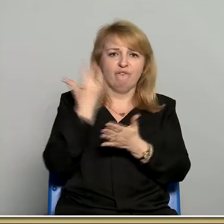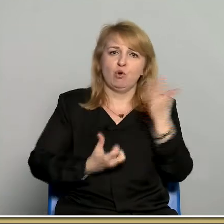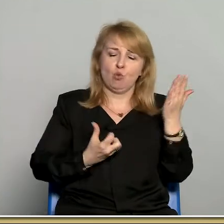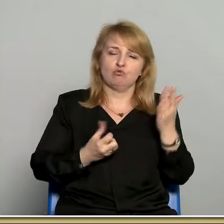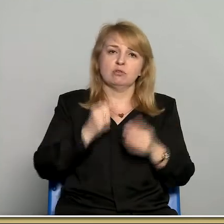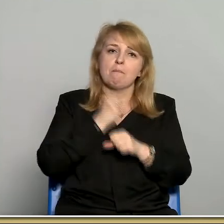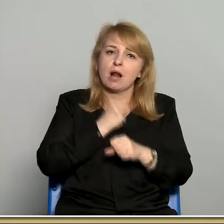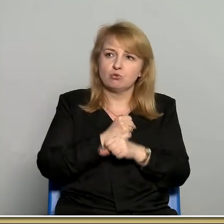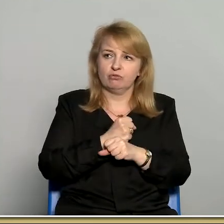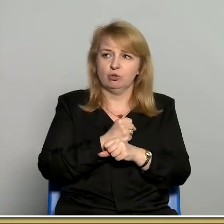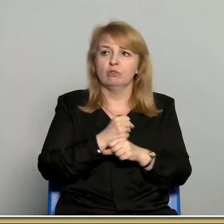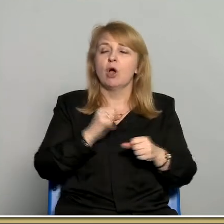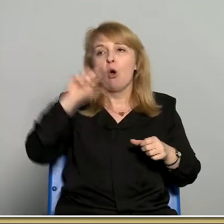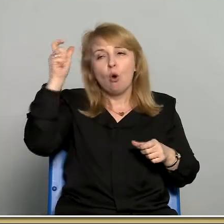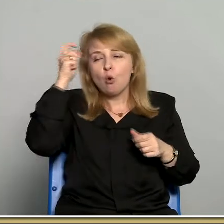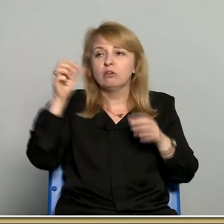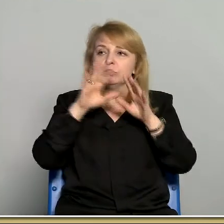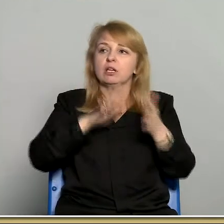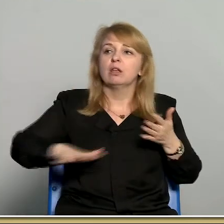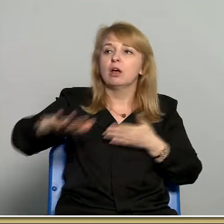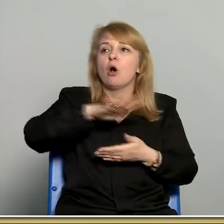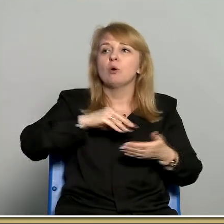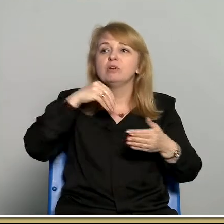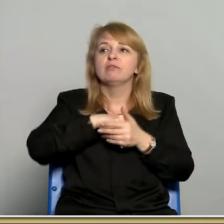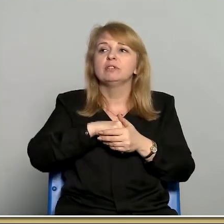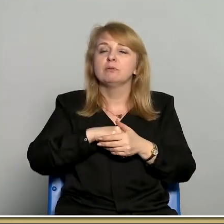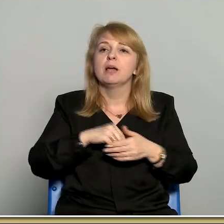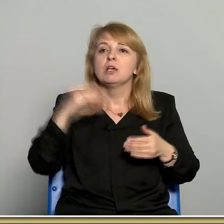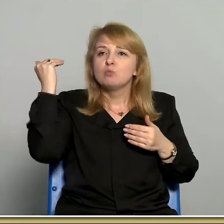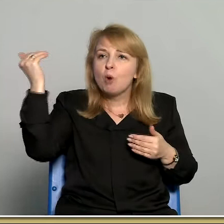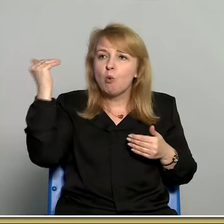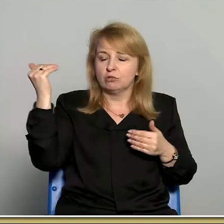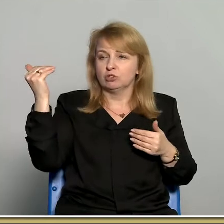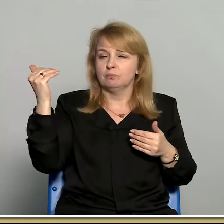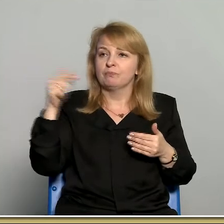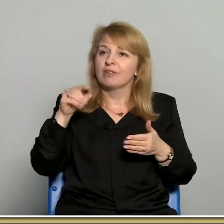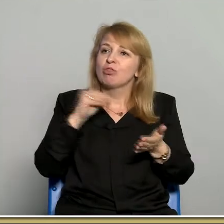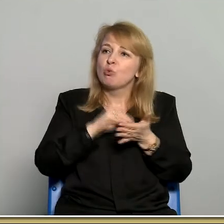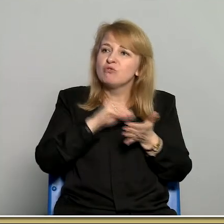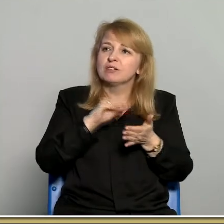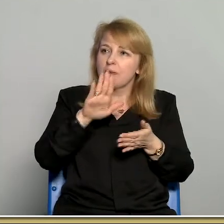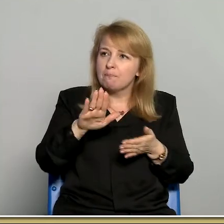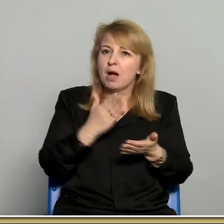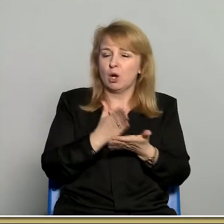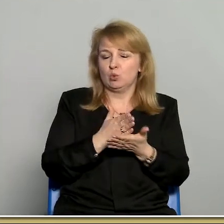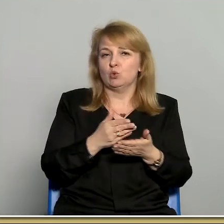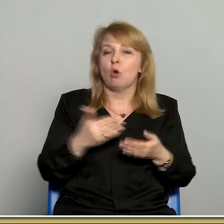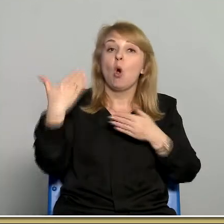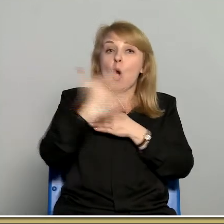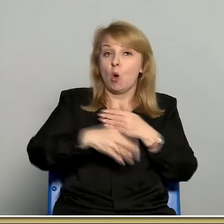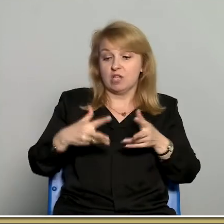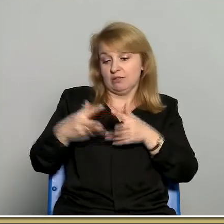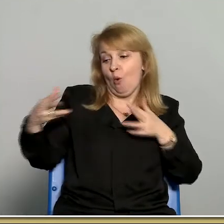pracowników, szczególnie w obszarze Europejskiego Funduszu Społecznego. Te doświadczenia mamy już z końcówki tego okresu